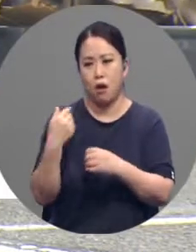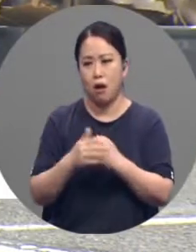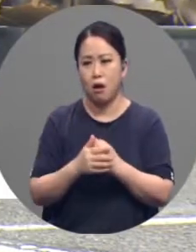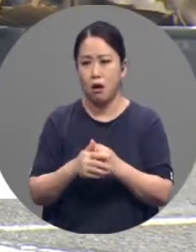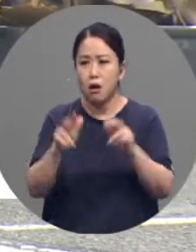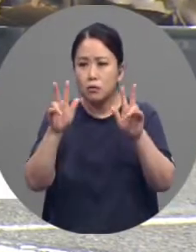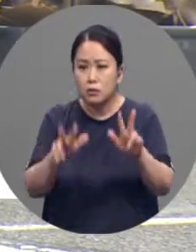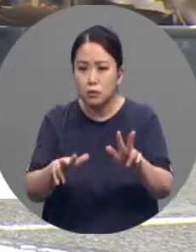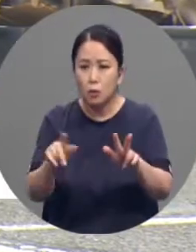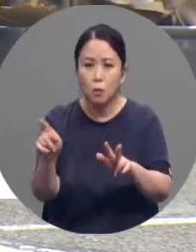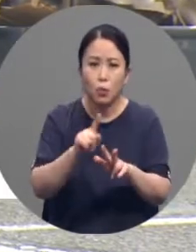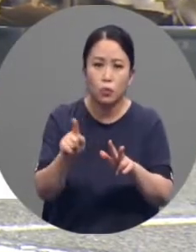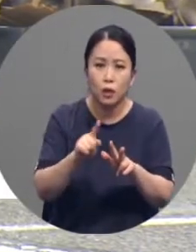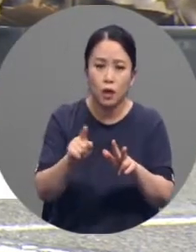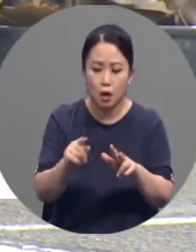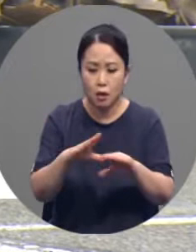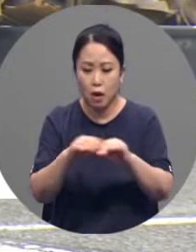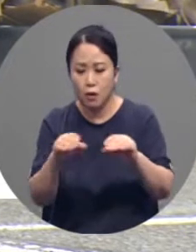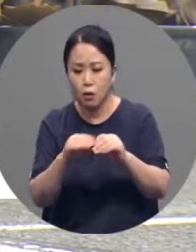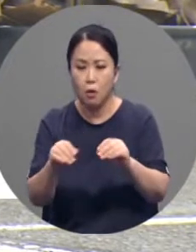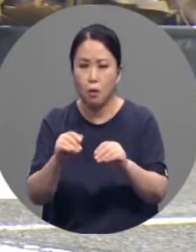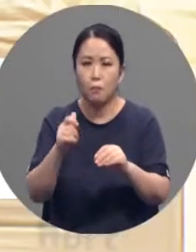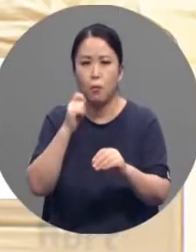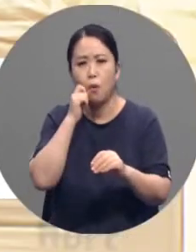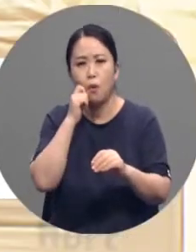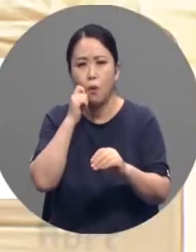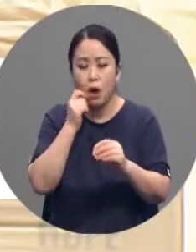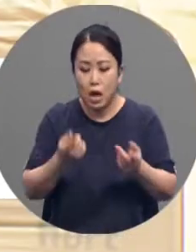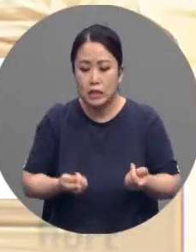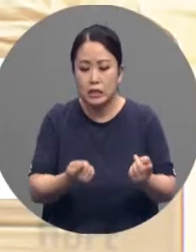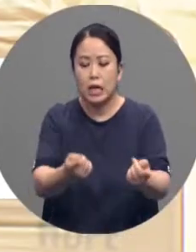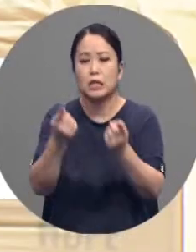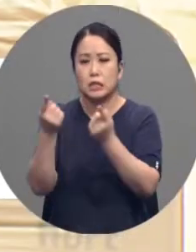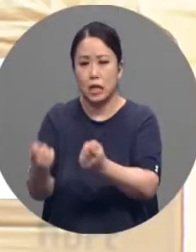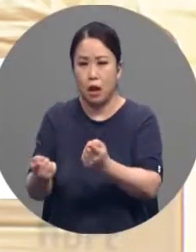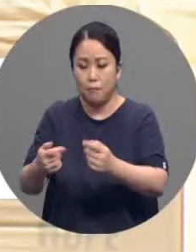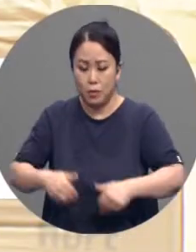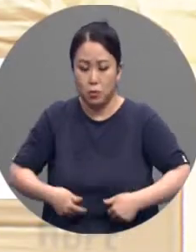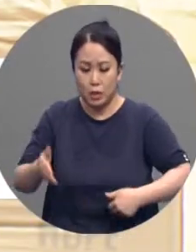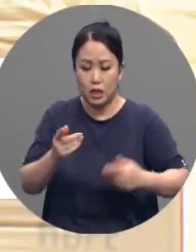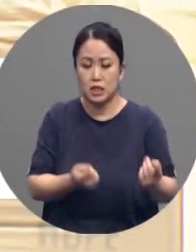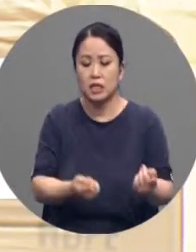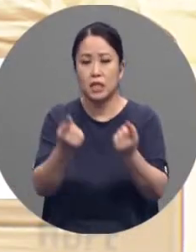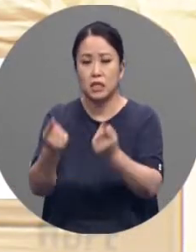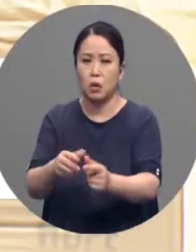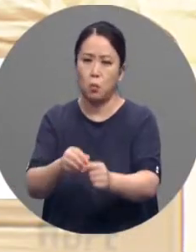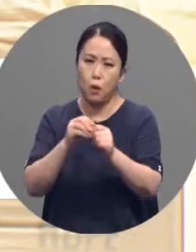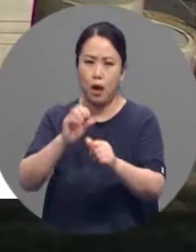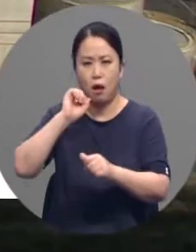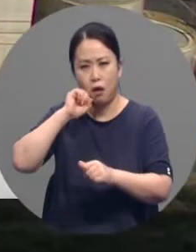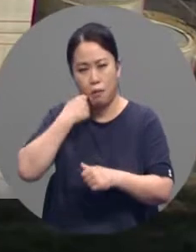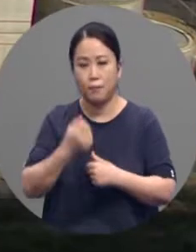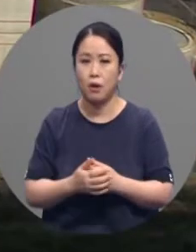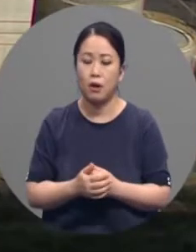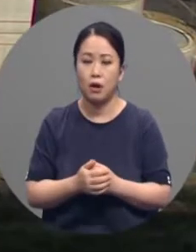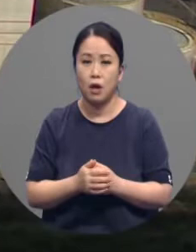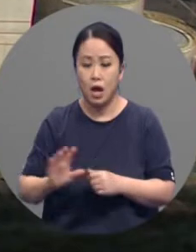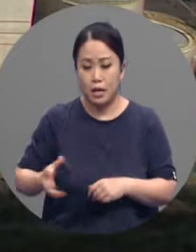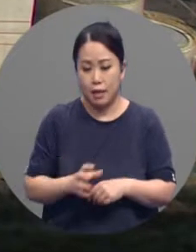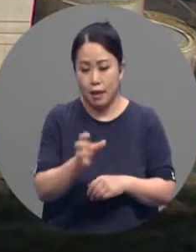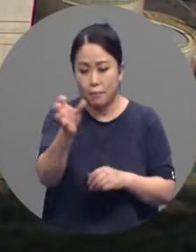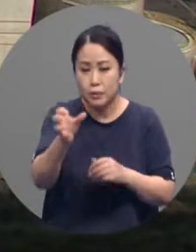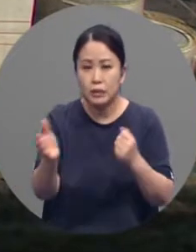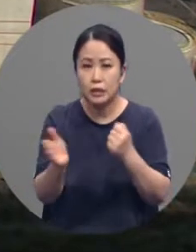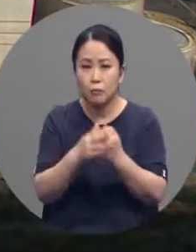지금 여기 지게차 와가지고 저걸 갖다가 떨어내야 되는데 지게차도 아직 구하기가 힘들고 지금. 태풍의